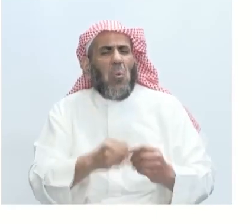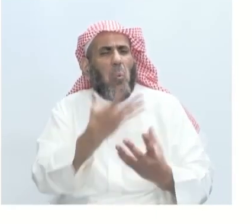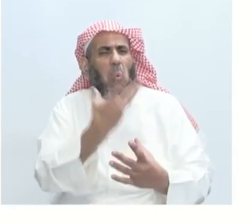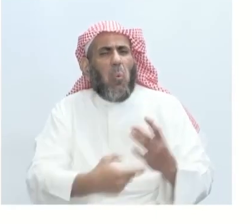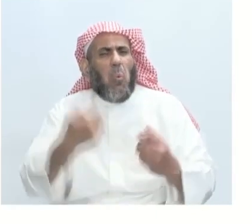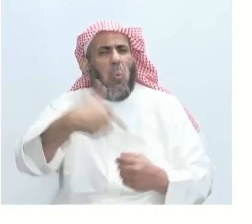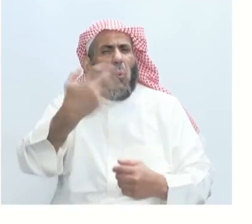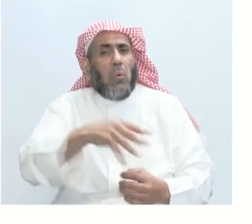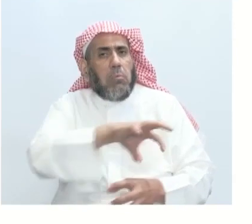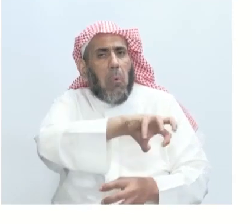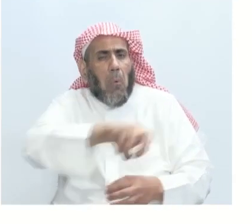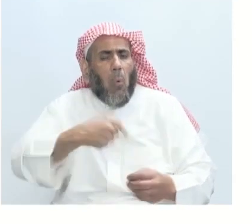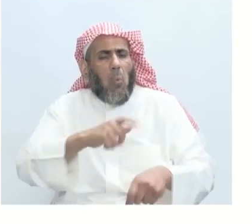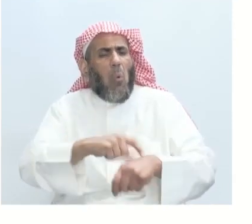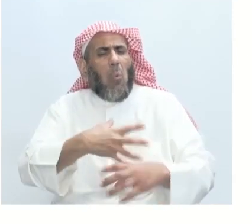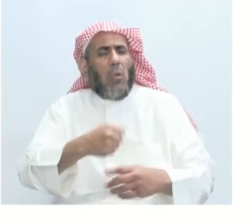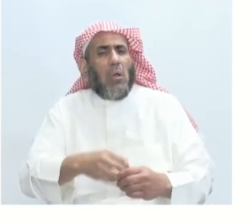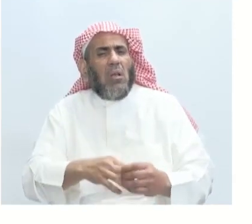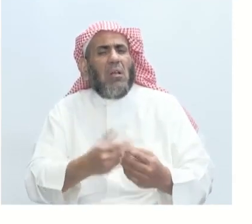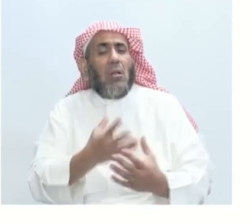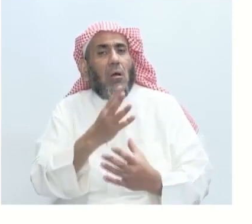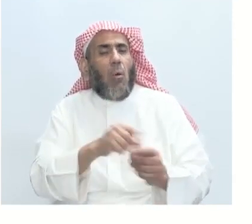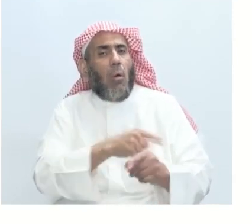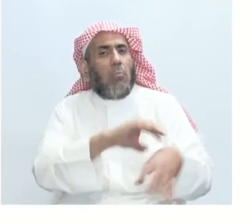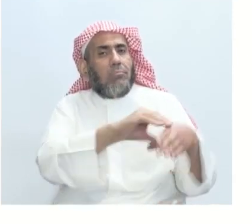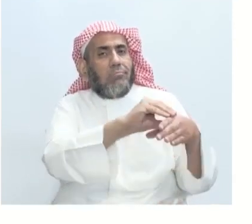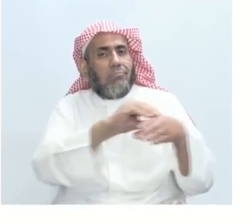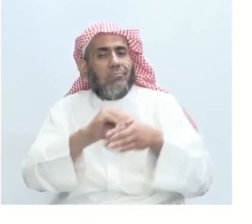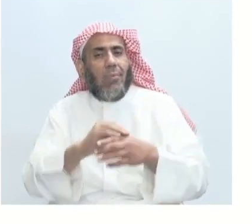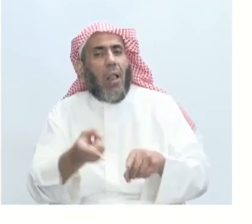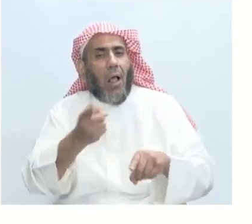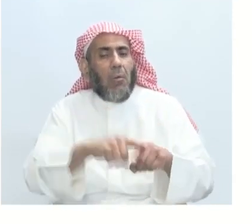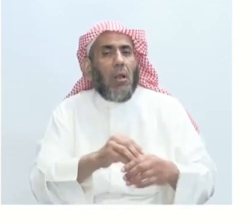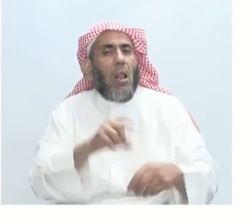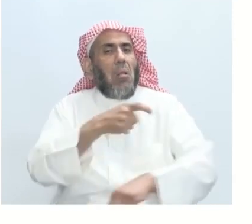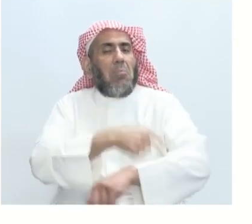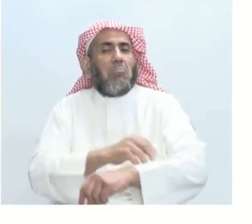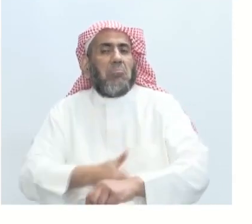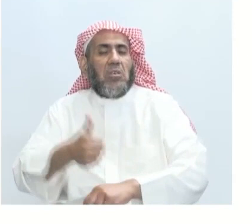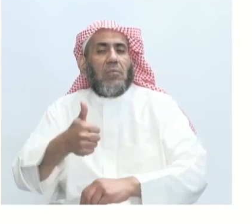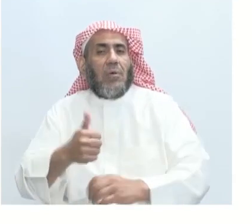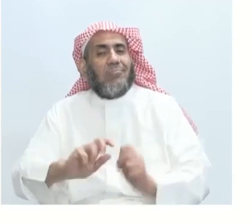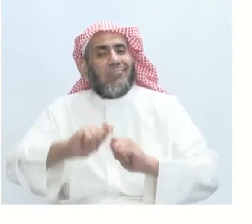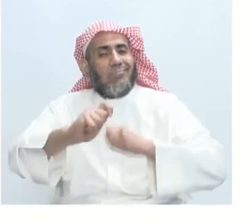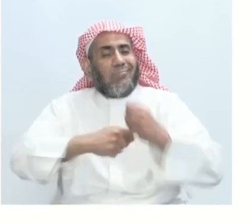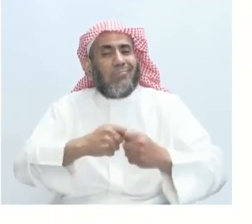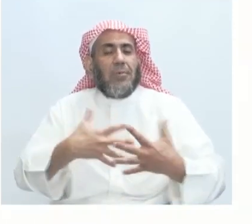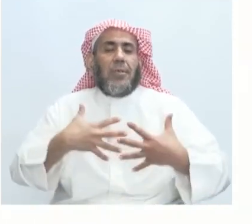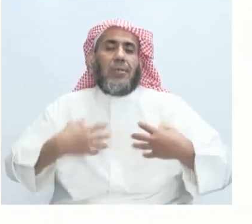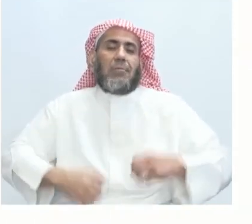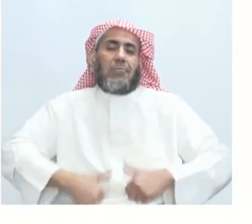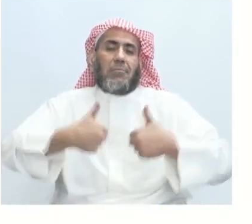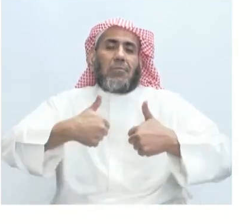ماديا واستنزف الوقت الى ان دله بعض بعض واحد من اقاربه الى المستشفى وتحسن بعد